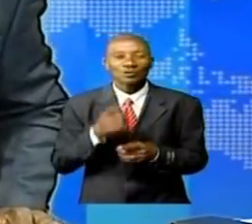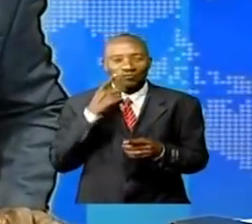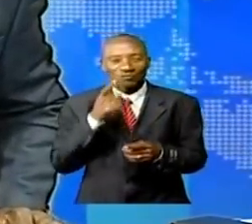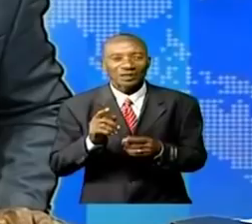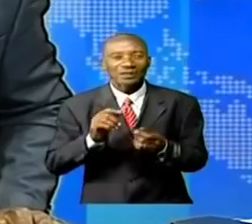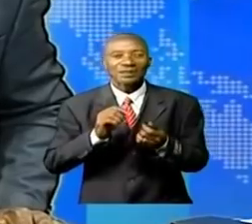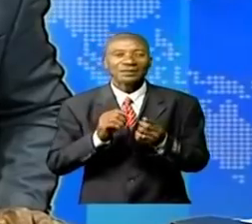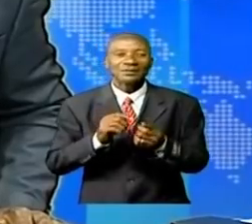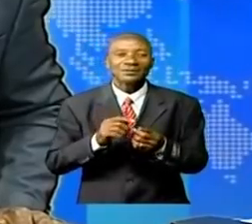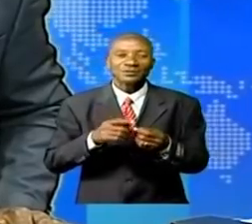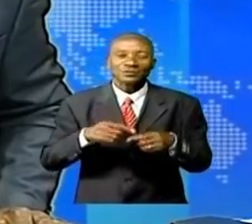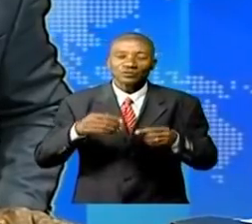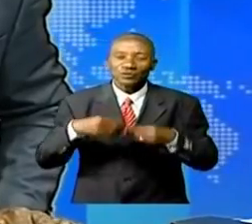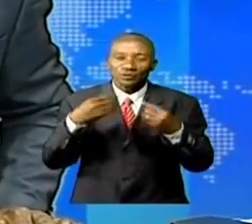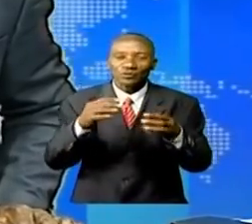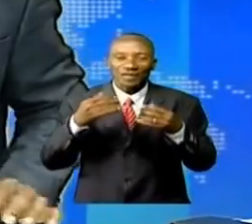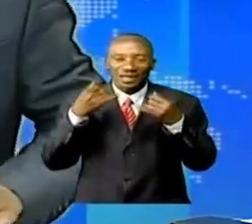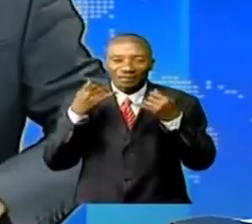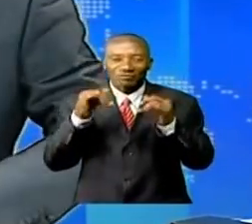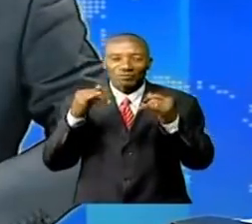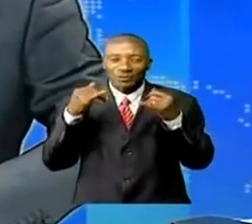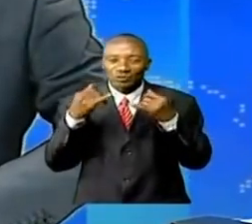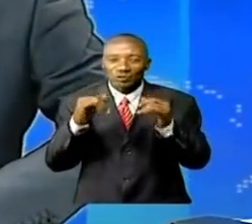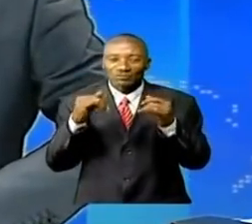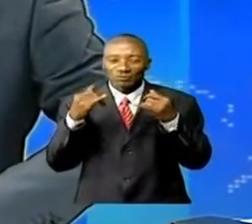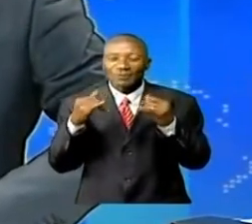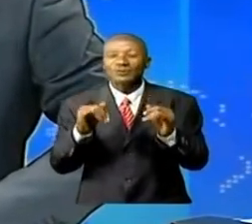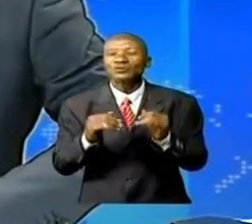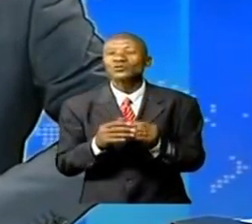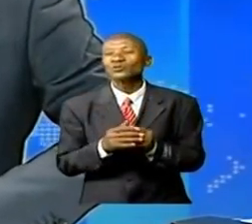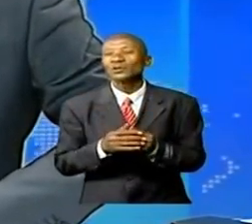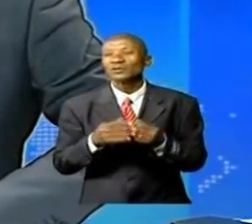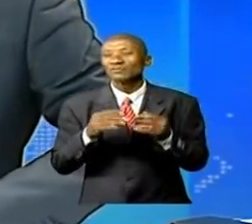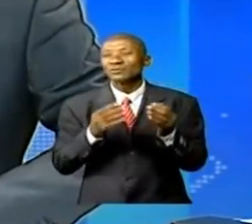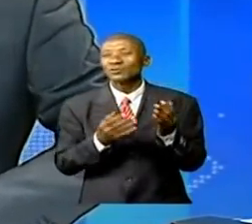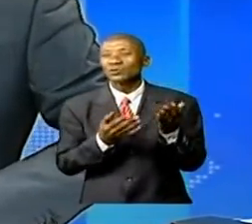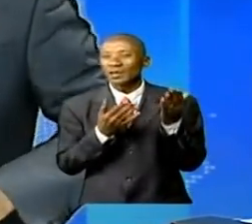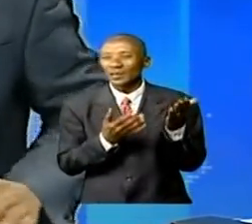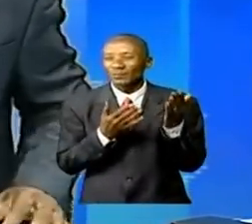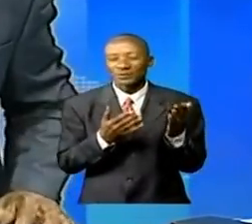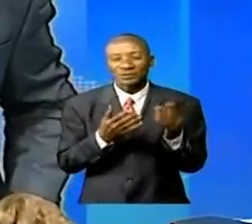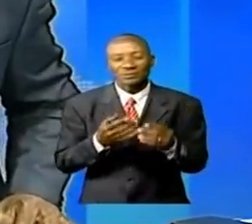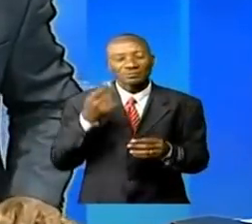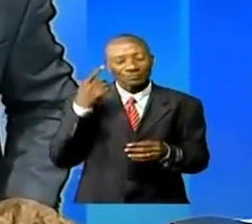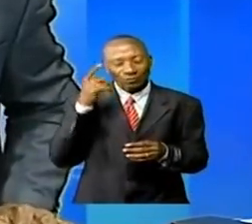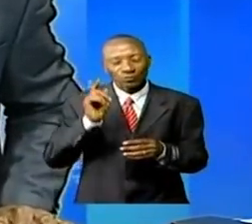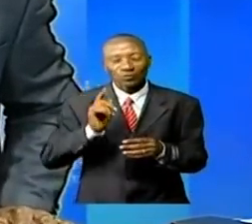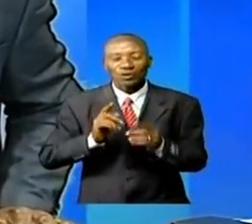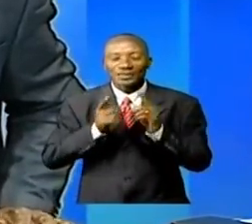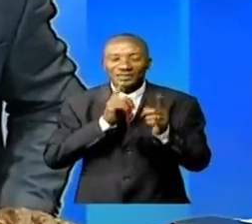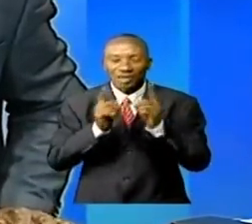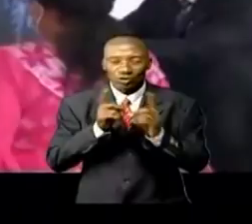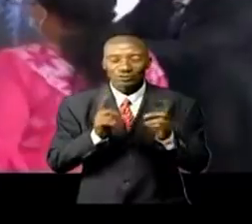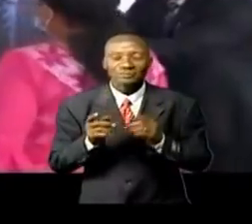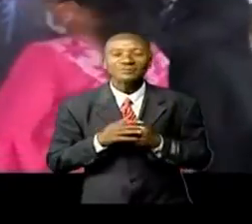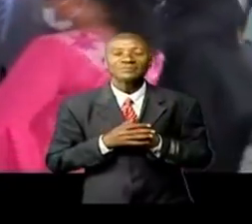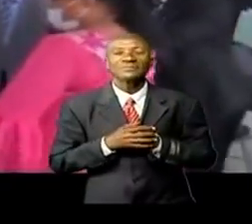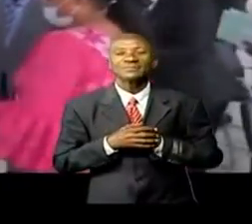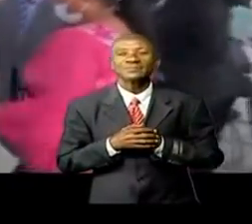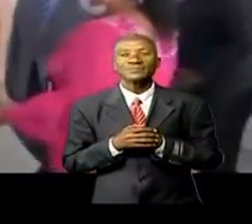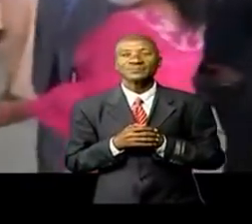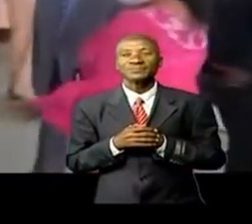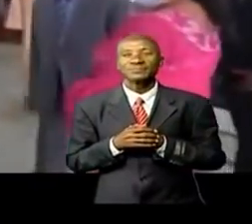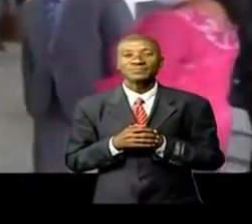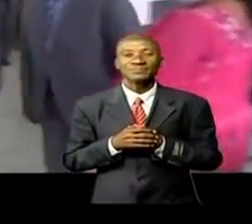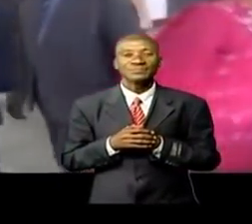informations utiles et nécessaires pour la conduite de notre dialogue. Reportage Sandra Nyangui.